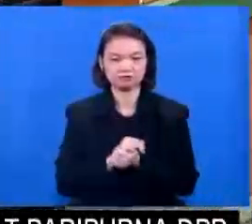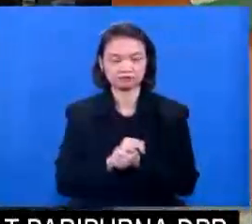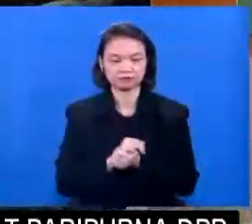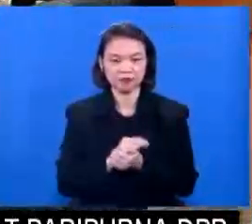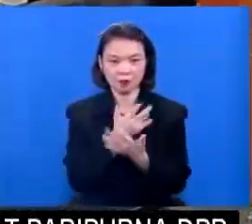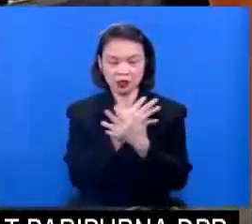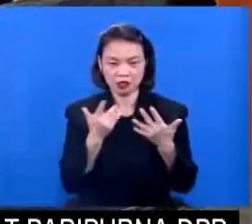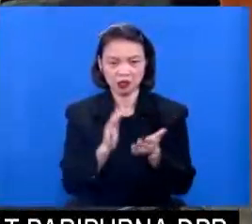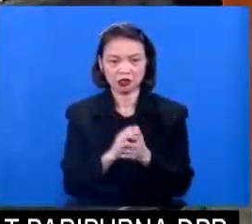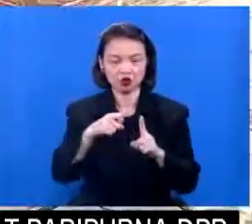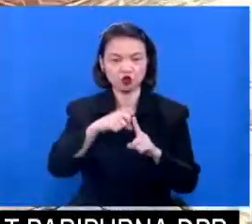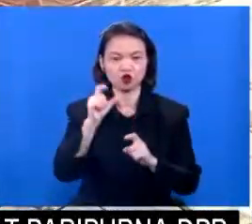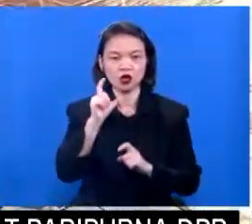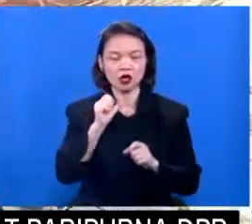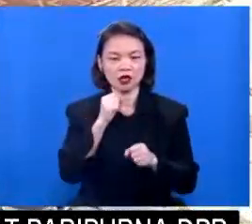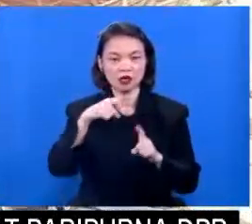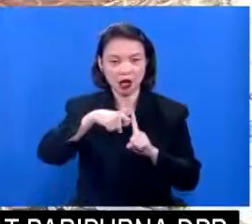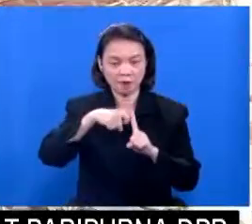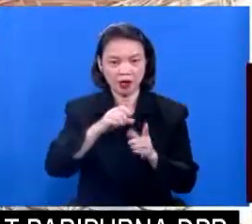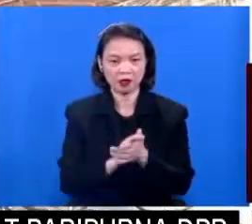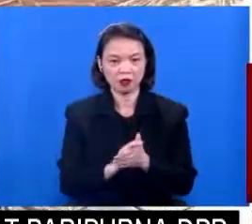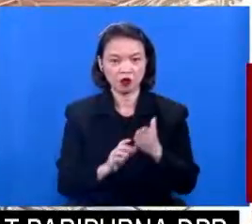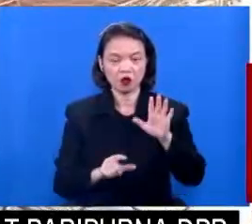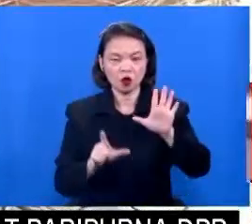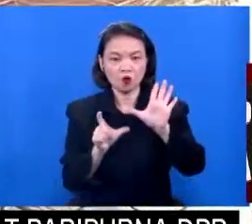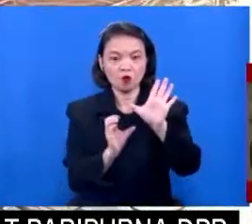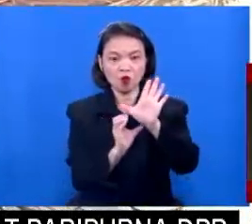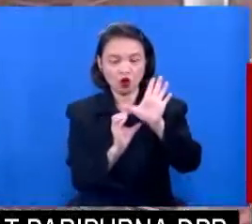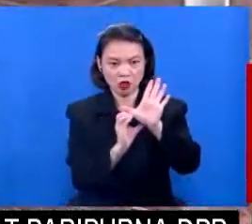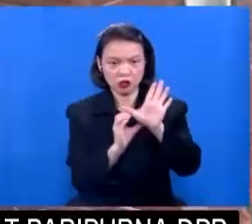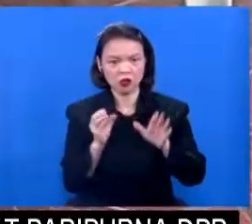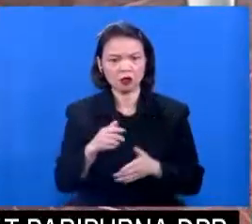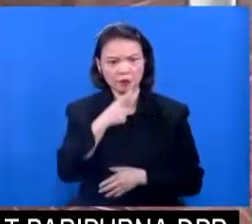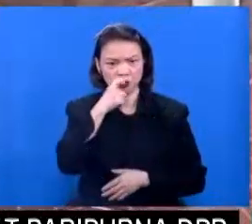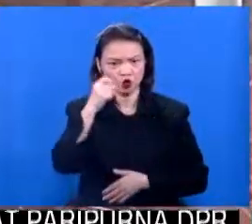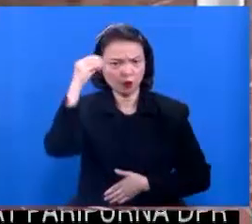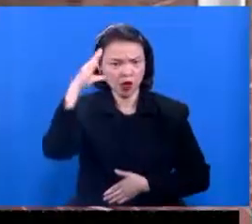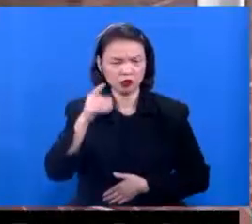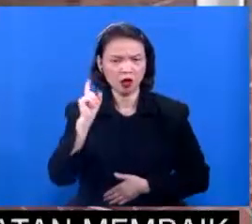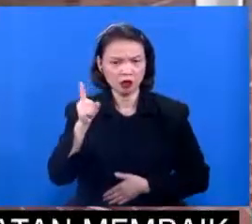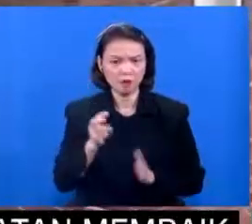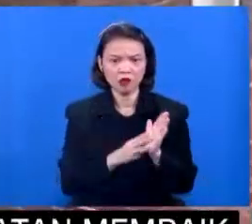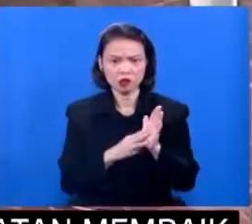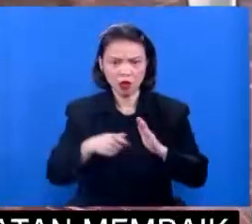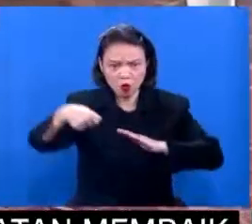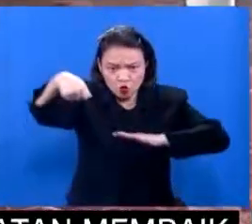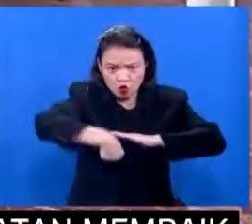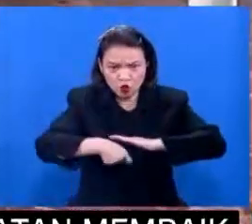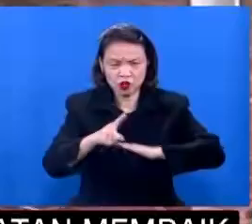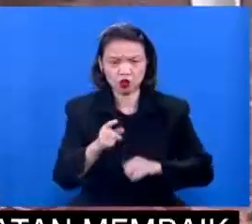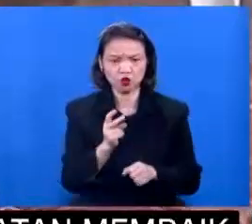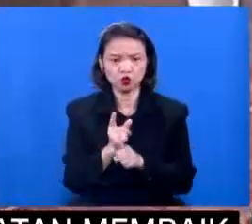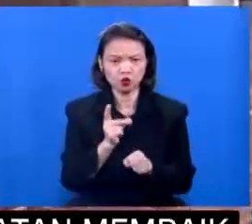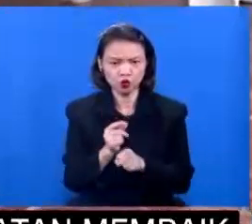Warga Desa Kedung Kamal, Kecamatan Gerabak, Purworejo, Jawa Tengah, Minggu pagi dikejutkan dengan peristiwa penusukan yang dialami seorang guru dan